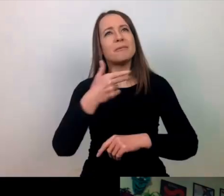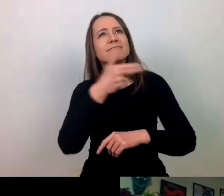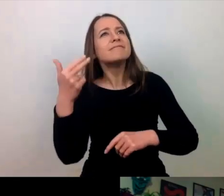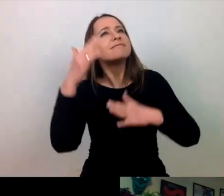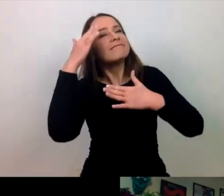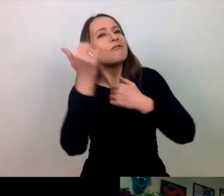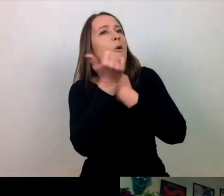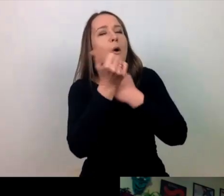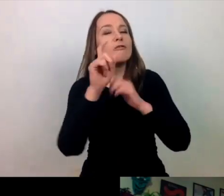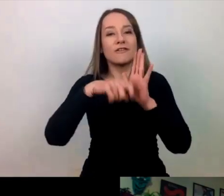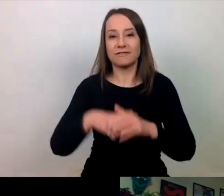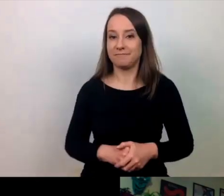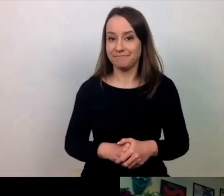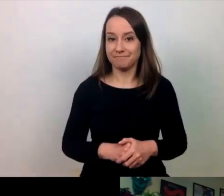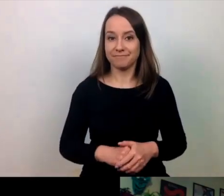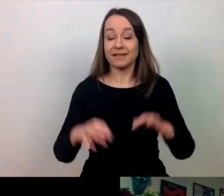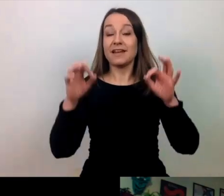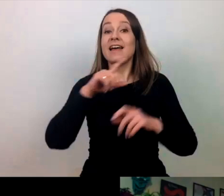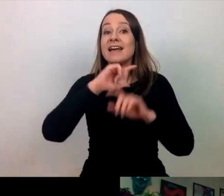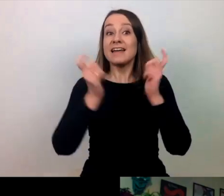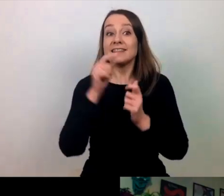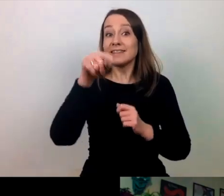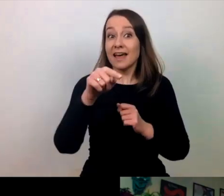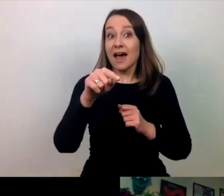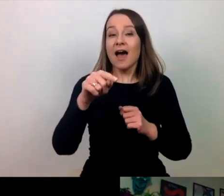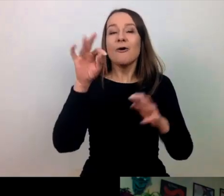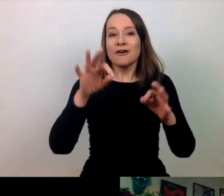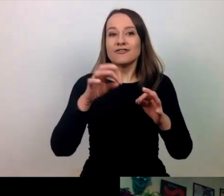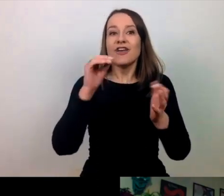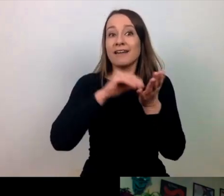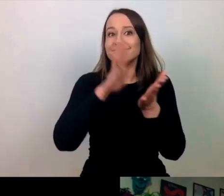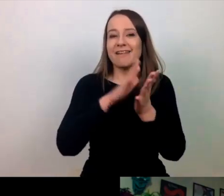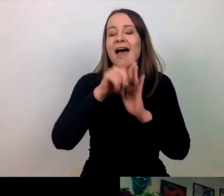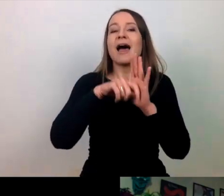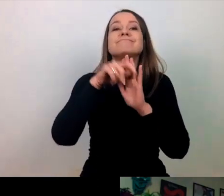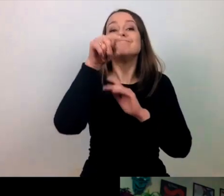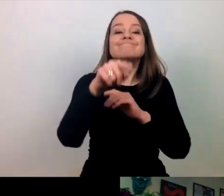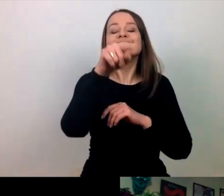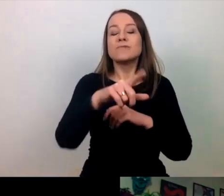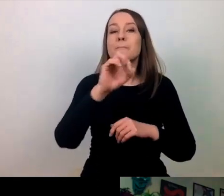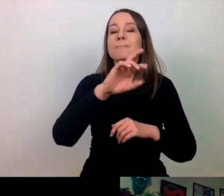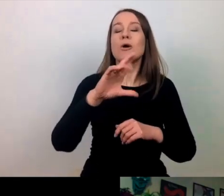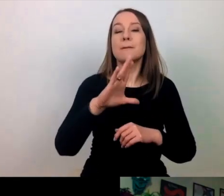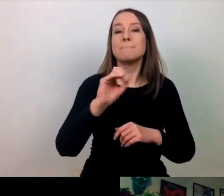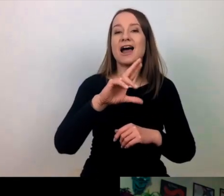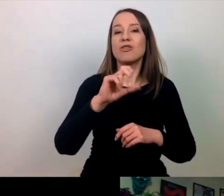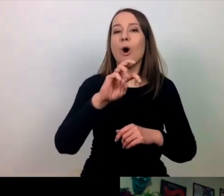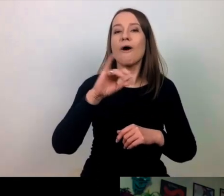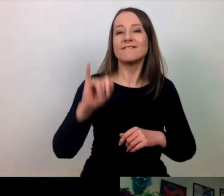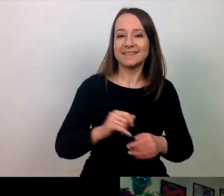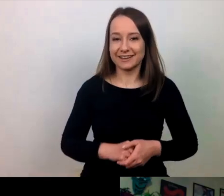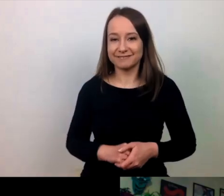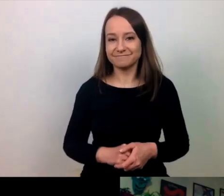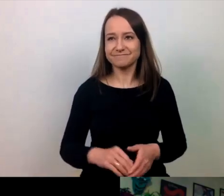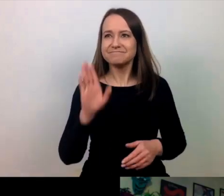Nad całością nagrania czuwa Piotr Bartkowski, to też bardzo ważna funkcja, taka zupełnie bardzo ważna i w tej chwili to się prawie już czuje